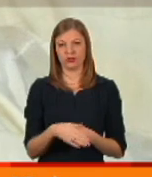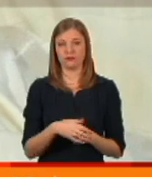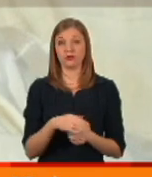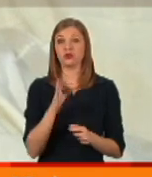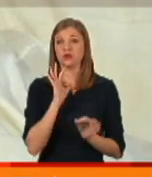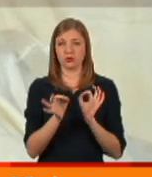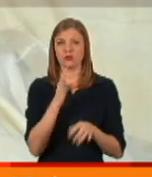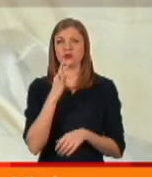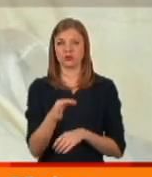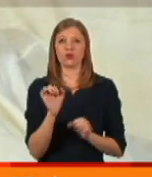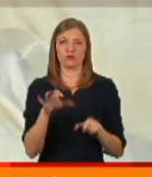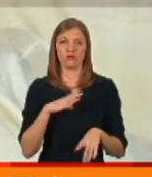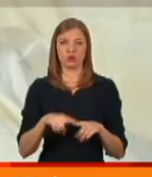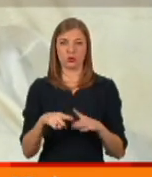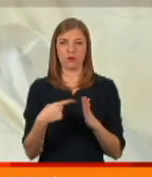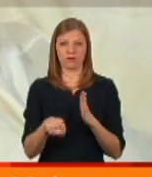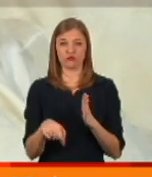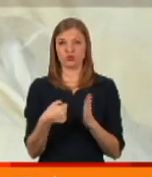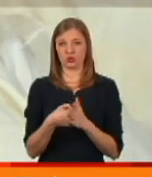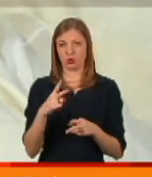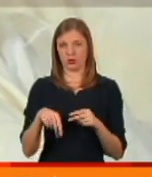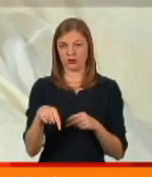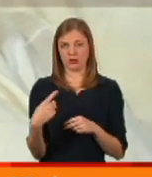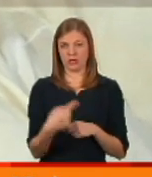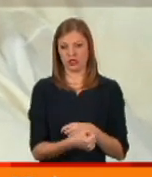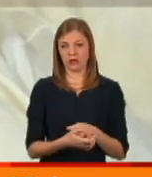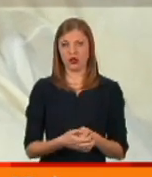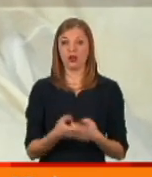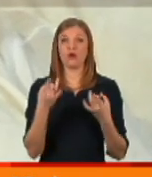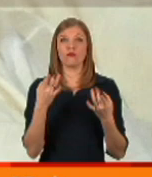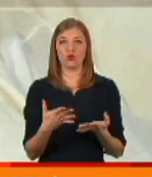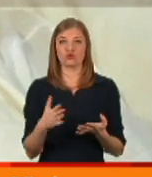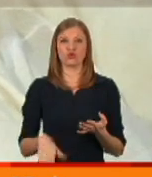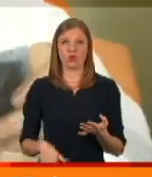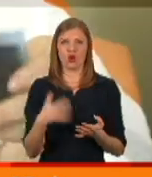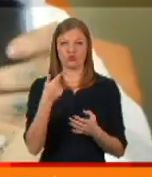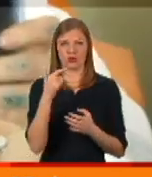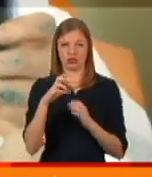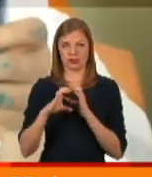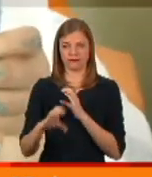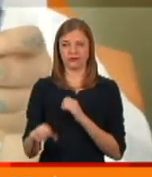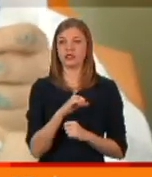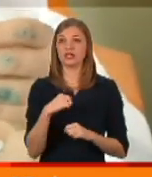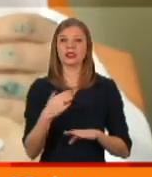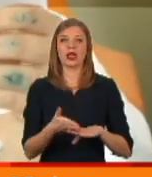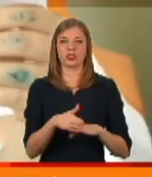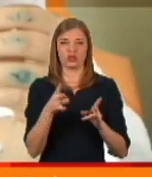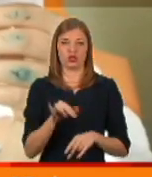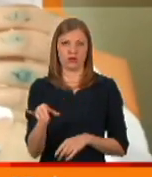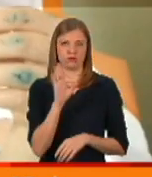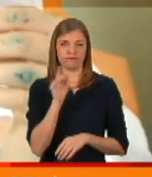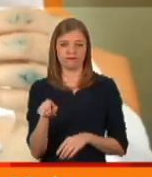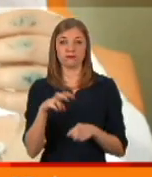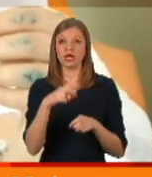Нормально. Сказали, що може скоро випишу до кінця тижня. Ну, просто нога ще в гіпсі. Найтяжчі травми в Христини.